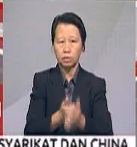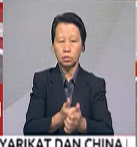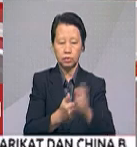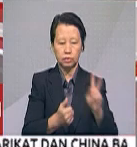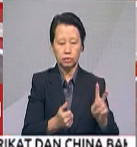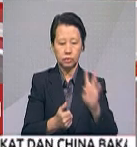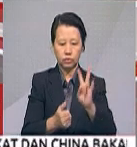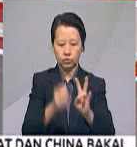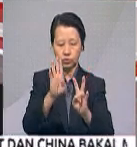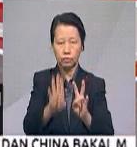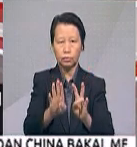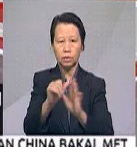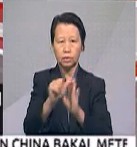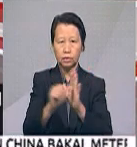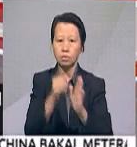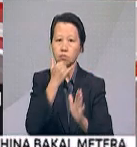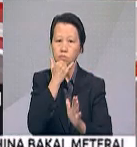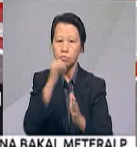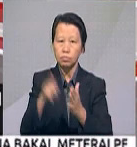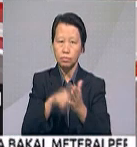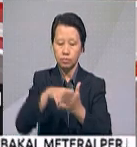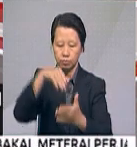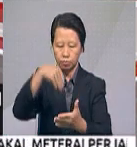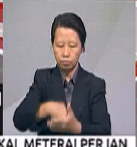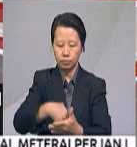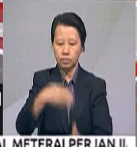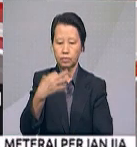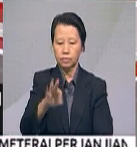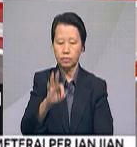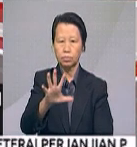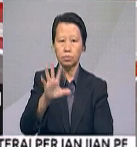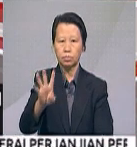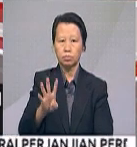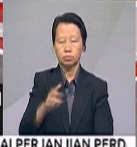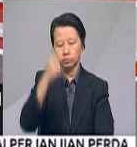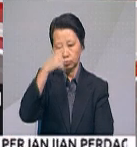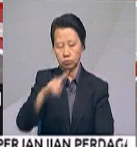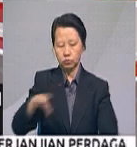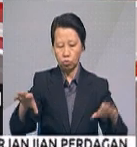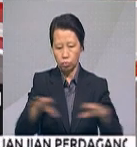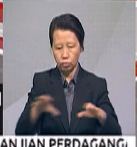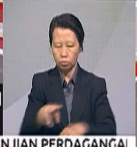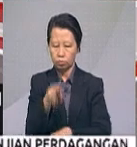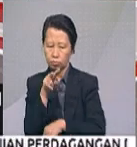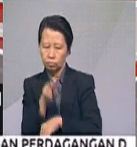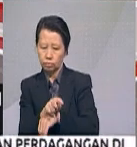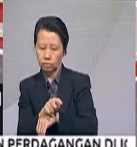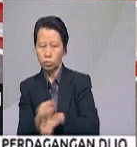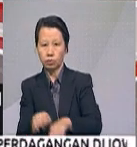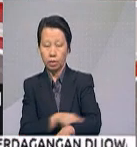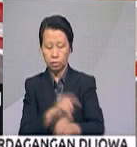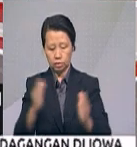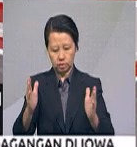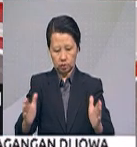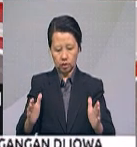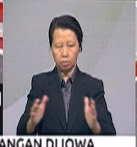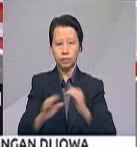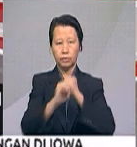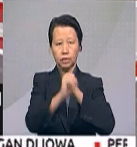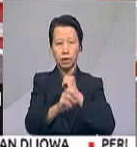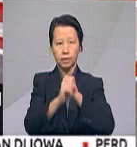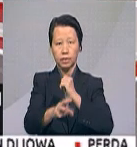27B Akta Kesalahan Pilihan Raya 1954. Ia bagi menjalankan pemantauan sepanjang tempoh